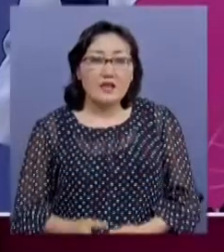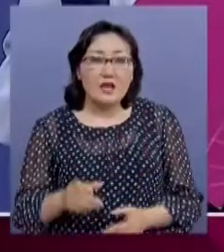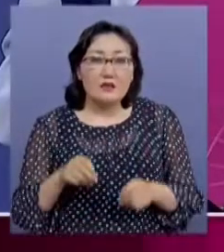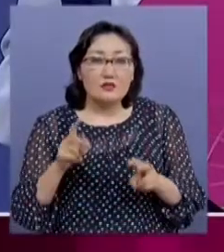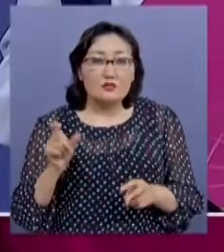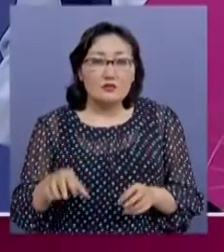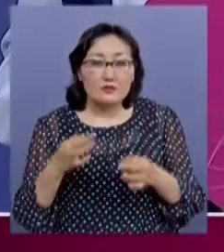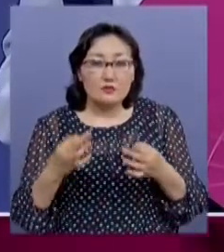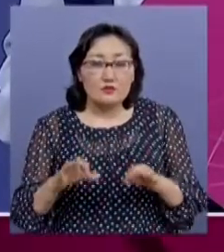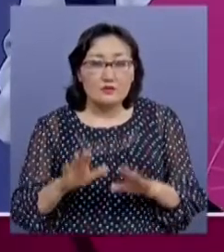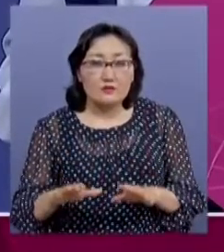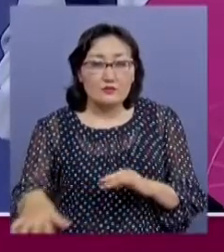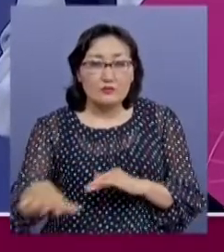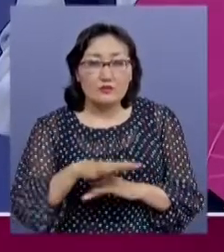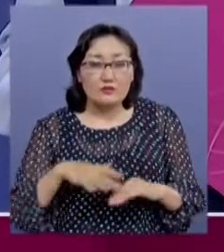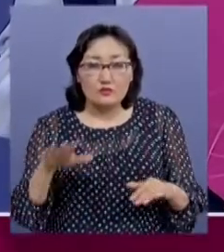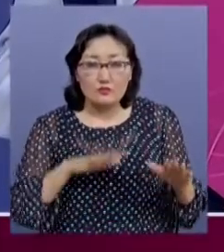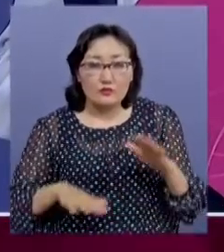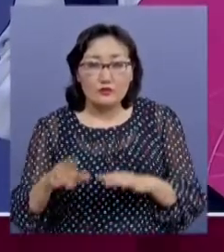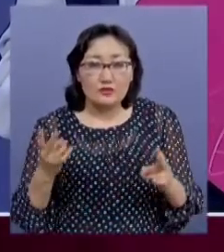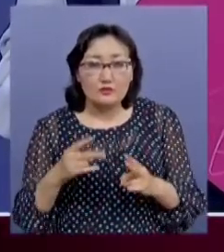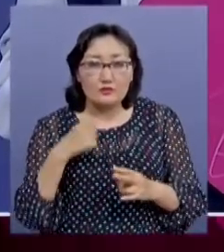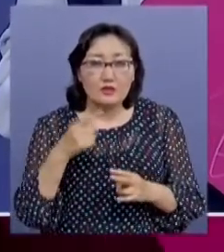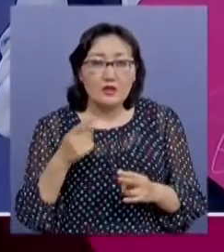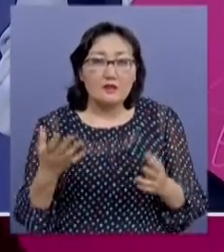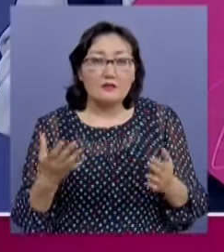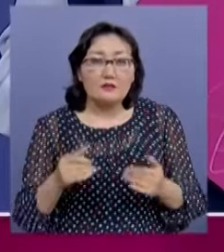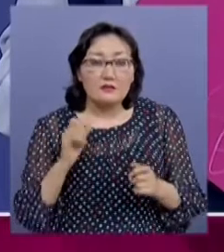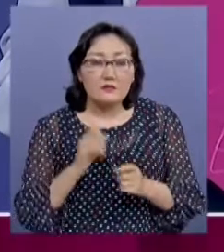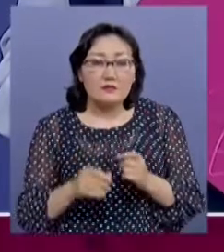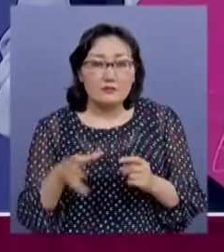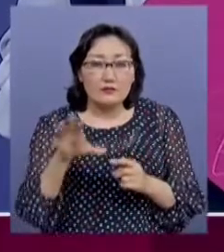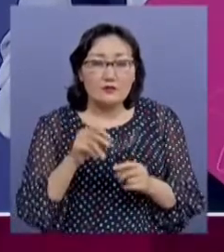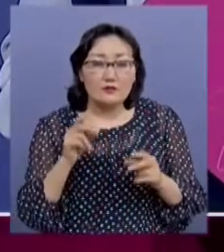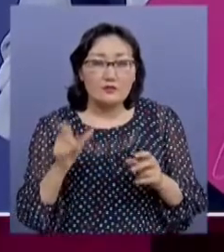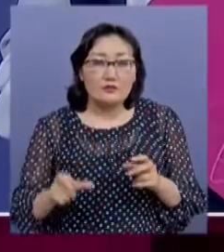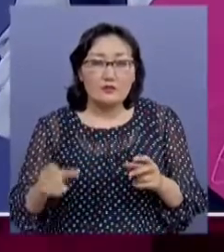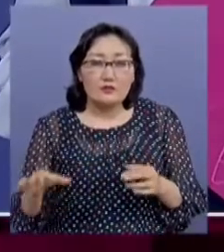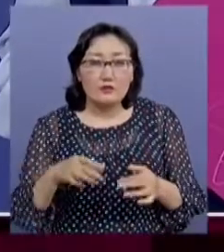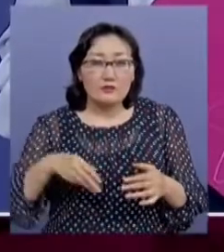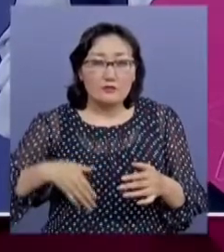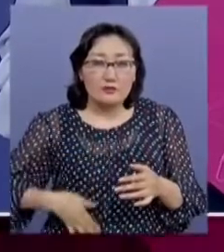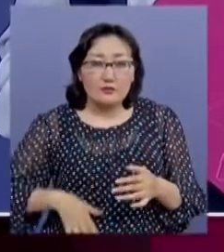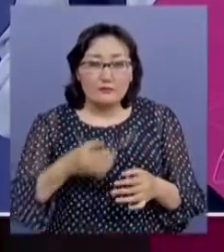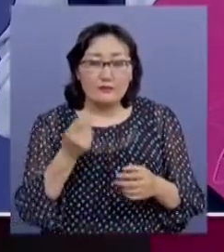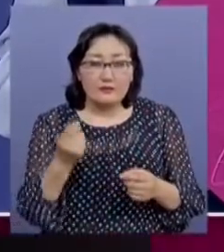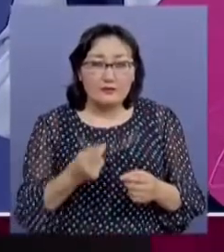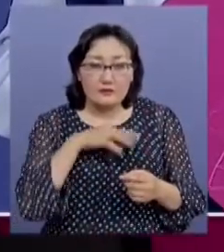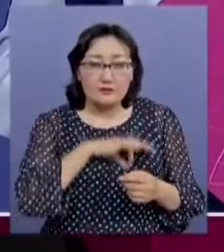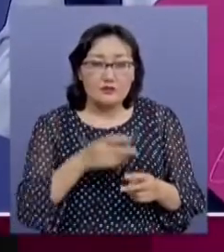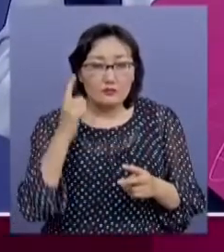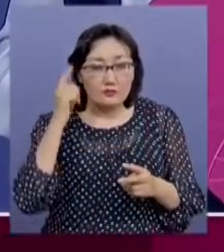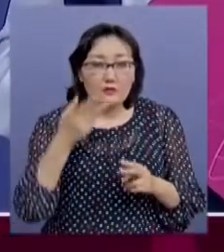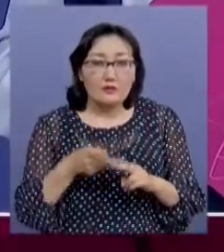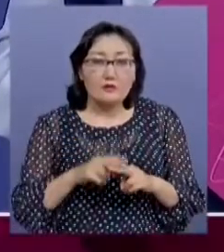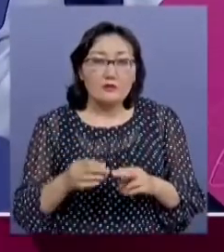Мамандар тек рұқсат етілген аймақтарда шомылу қажеттілігін айтып, қанша жерден дабыл қаққанмен тұрғындар қалтаға тиімді жағын ойлайды. Тынығушылар тиім салынса да